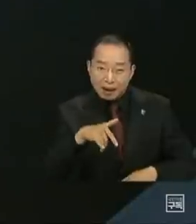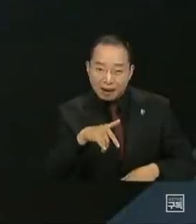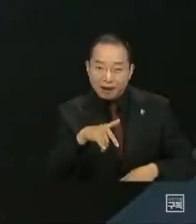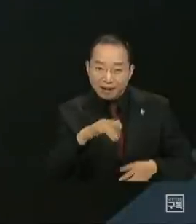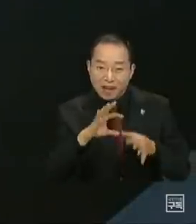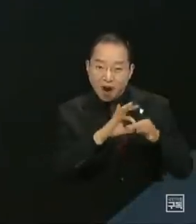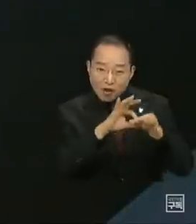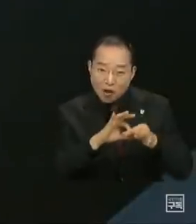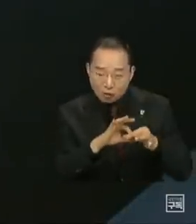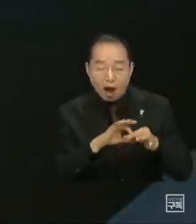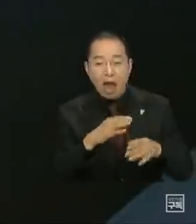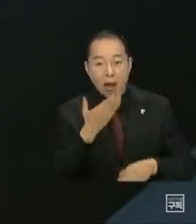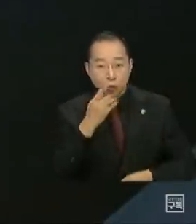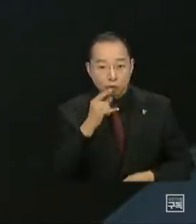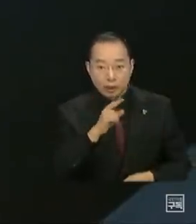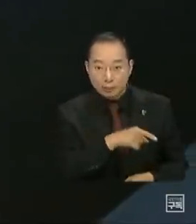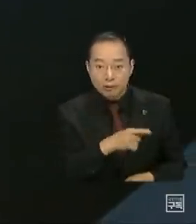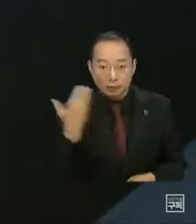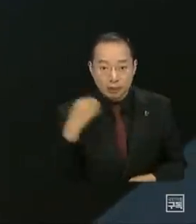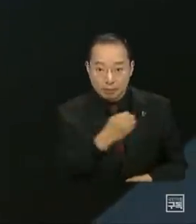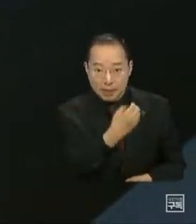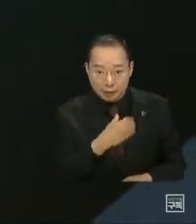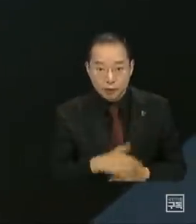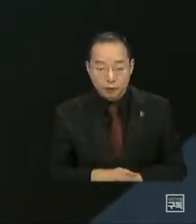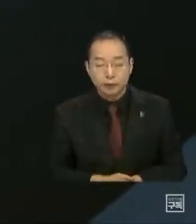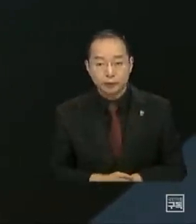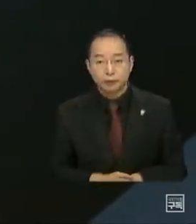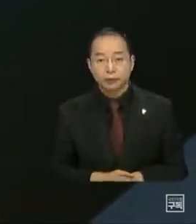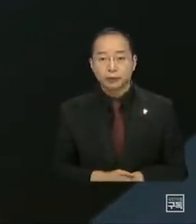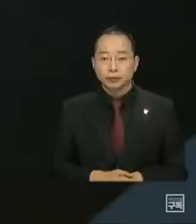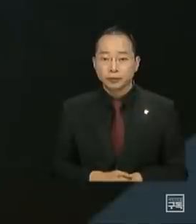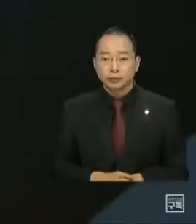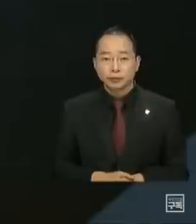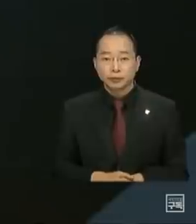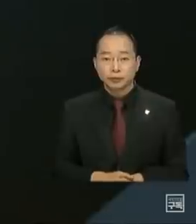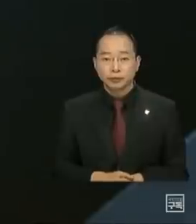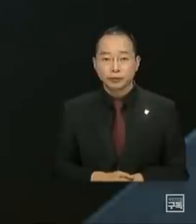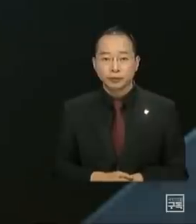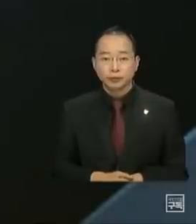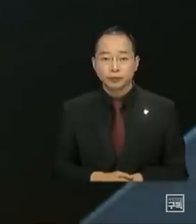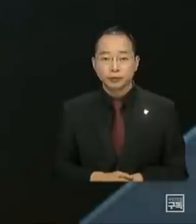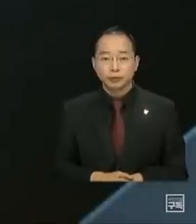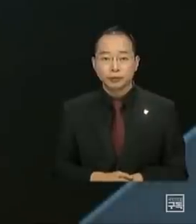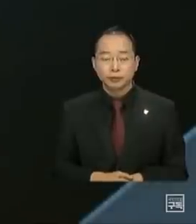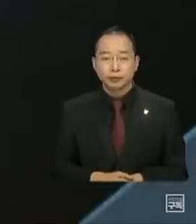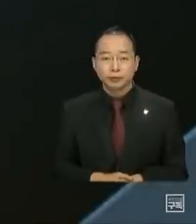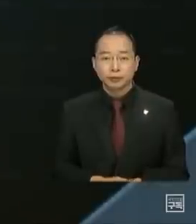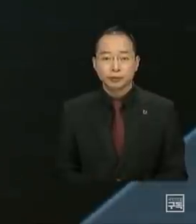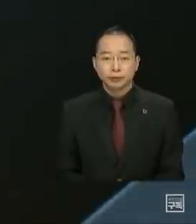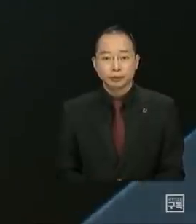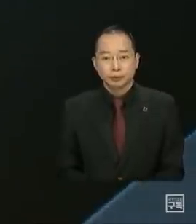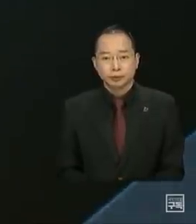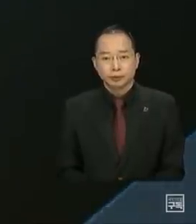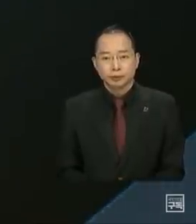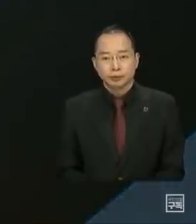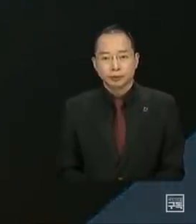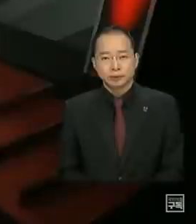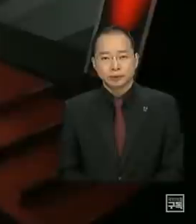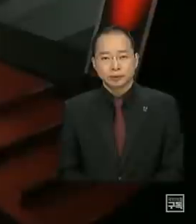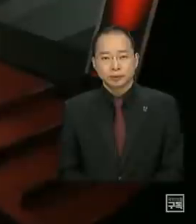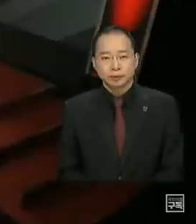볼 수 있다. 예. 이런 말씀도 하셨어요. 그래서 해볼 수 있습니다. 예, 예, 예. 그런 말씀도 하시고 이래서 자꾸